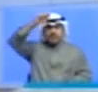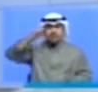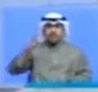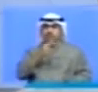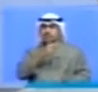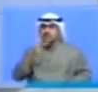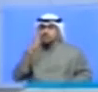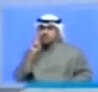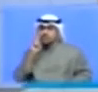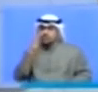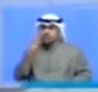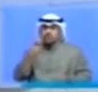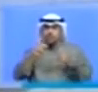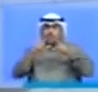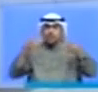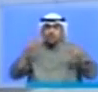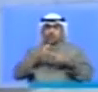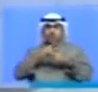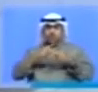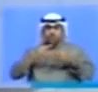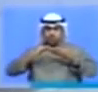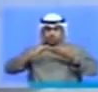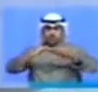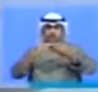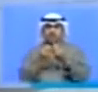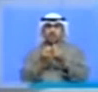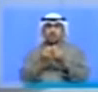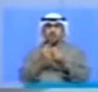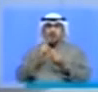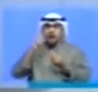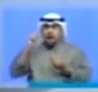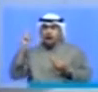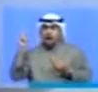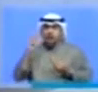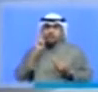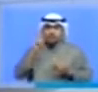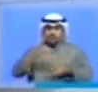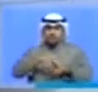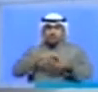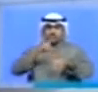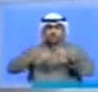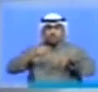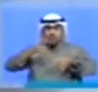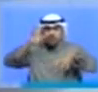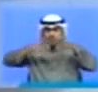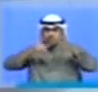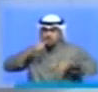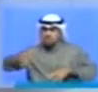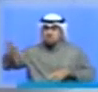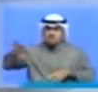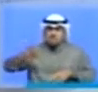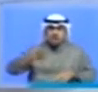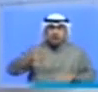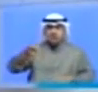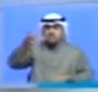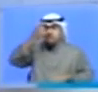عن طريق الهلال الأحمر ووصولها إلى الشعوب المنكوبة فردا فردا. كل